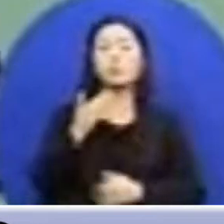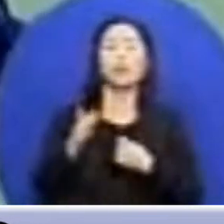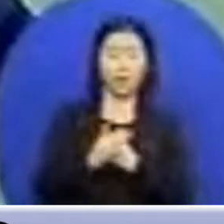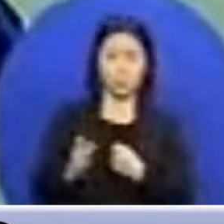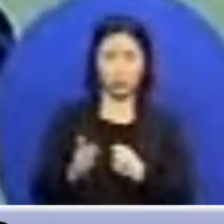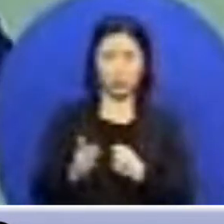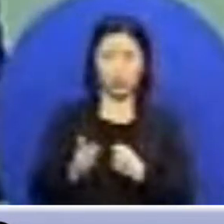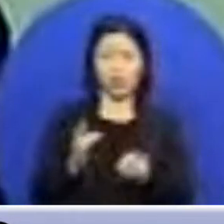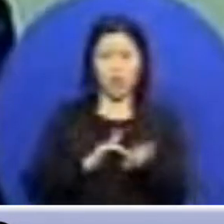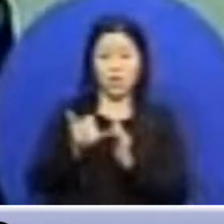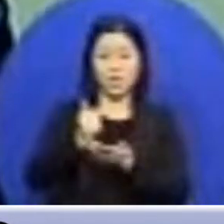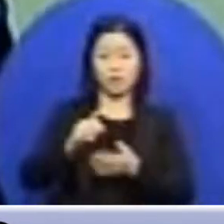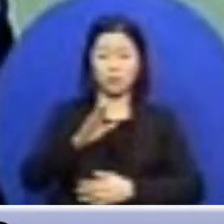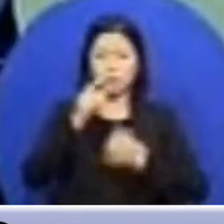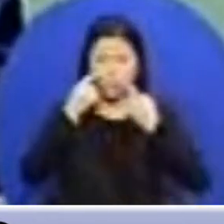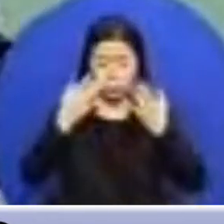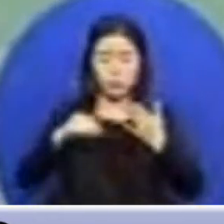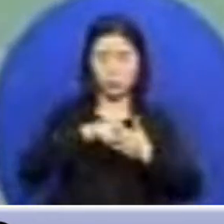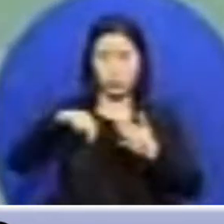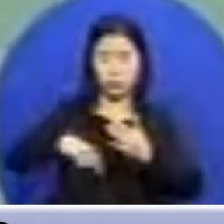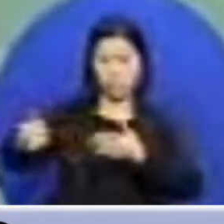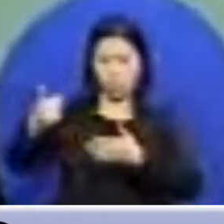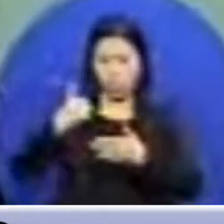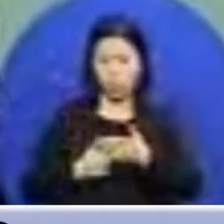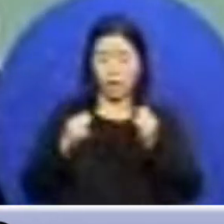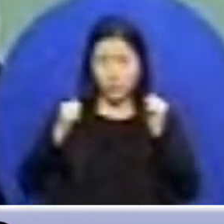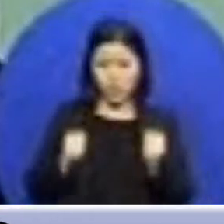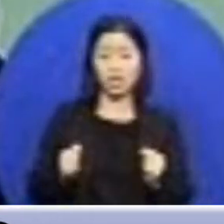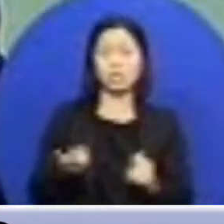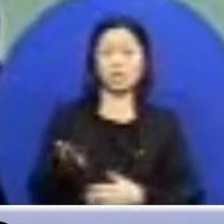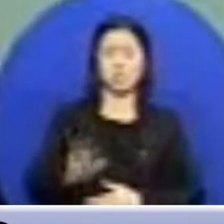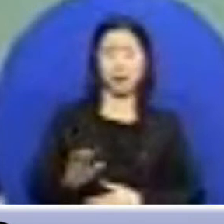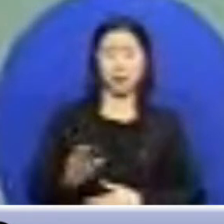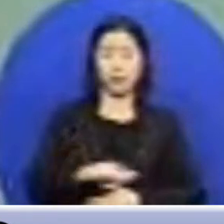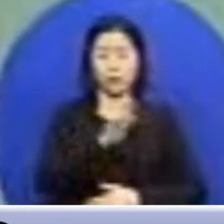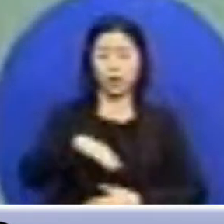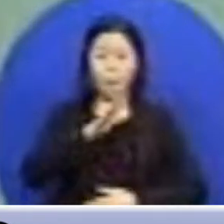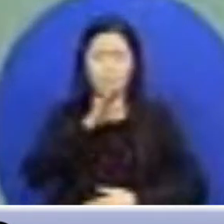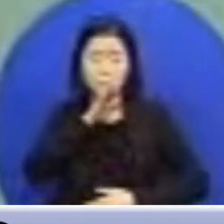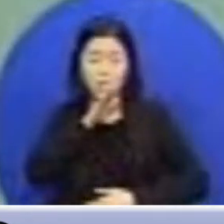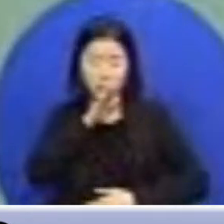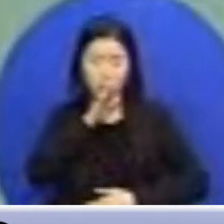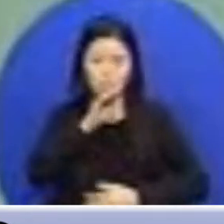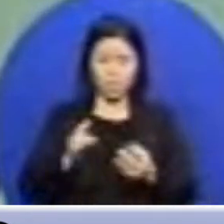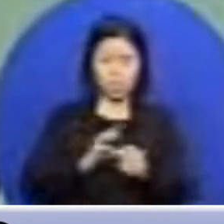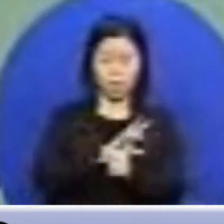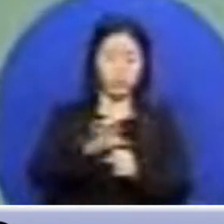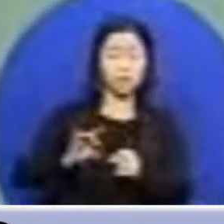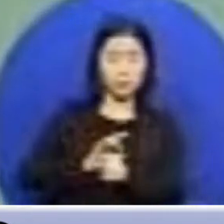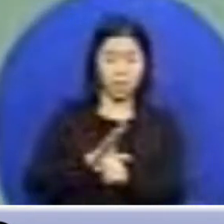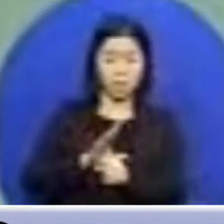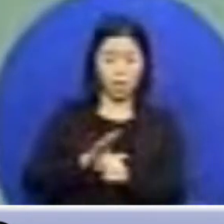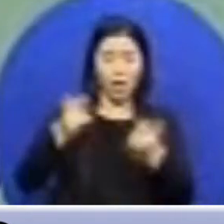예수님은 분명히 우리 안에 와 계세요 그렇다면 우리가 마땅히 예수님을 24시간 항상